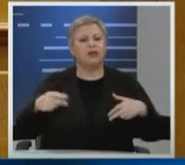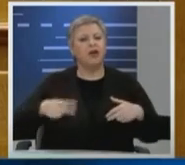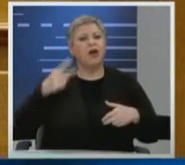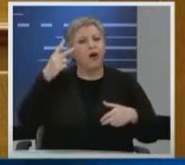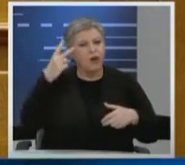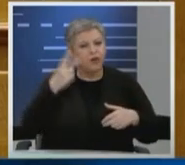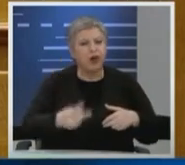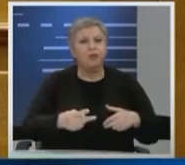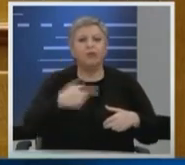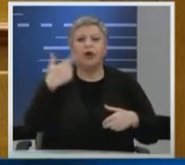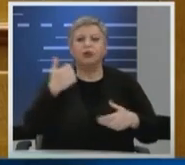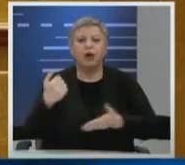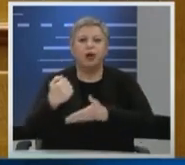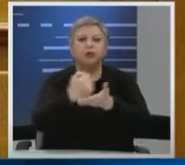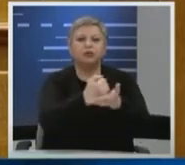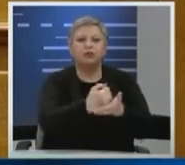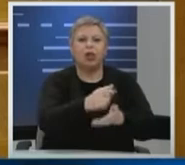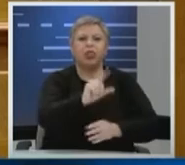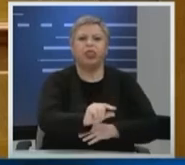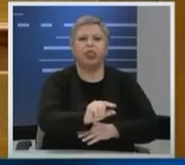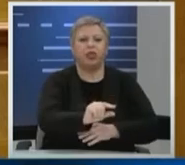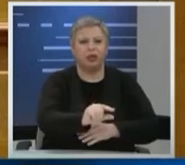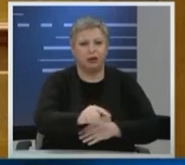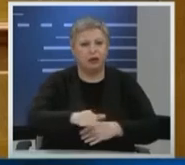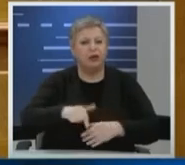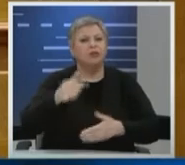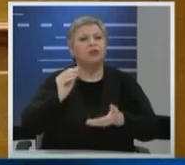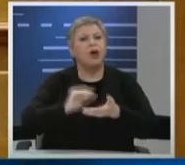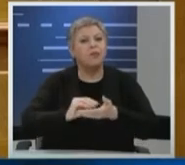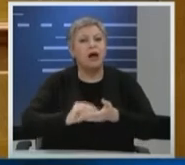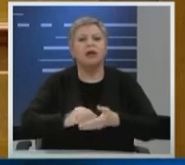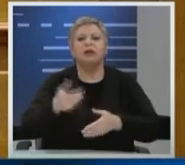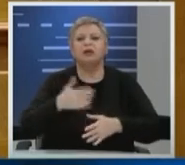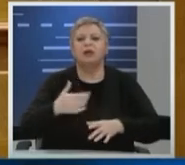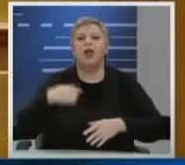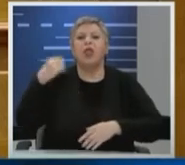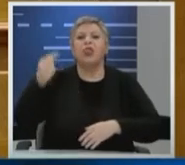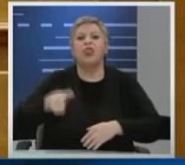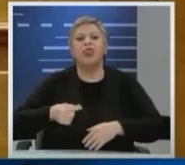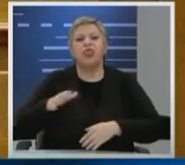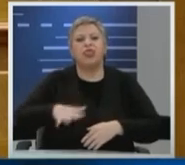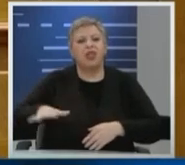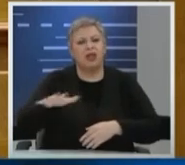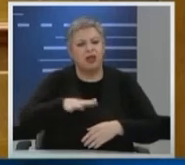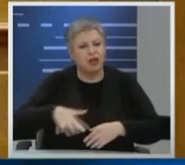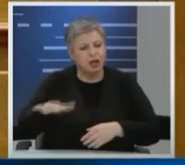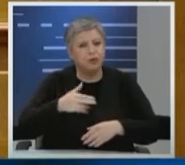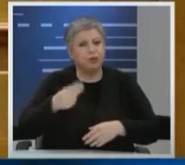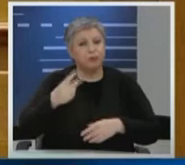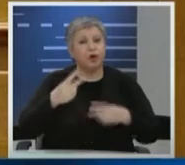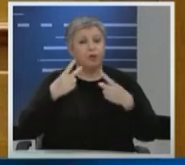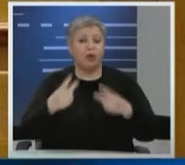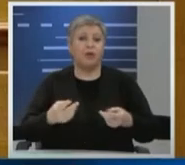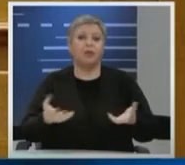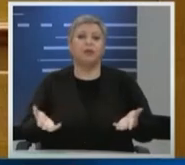κρατική χρηματοδότηση προς τα νοσοκομεία. Έχουμε μείωση της χρηματοδότησης προς τους ΟΤΑ, με αποτέλεσμα να αυξάνονται ακόμη περισσότερο οι